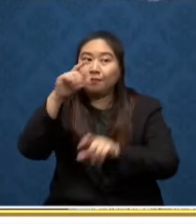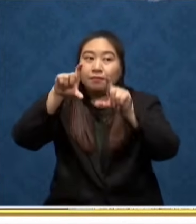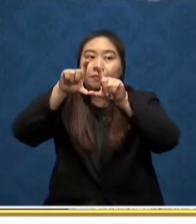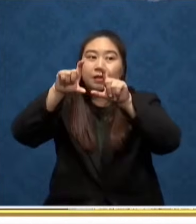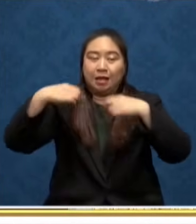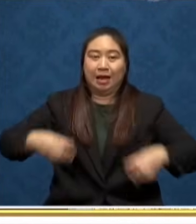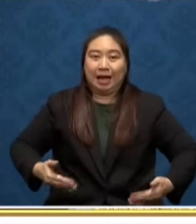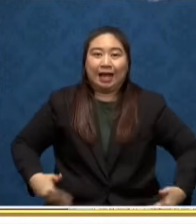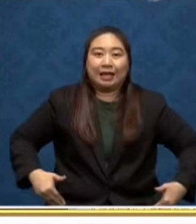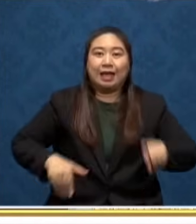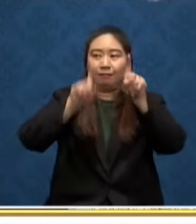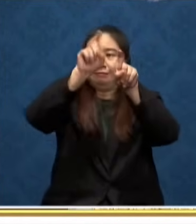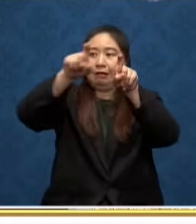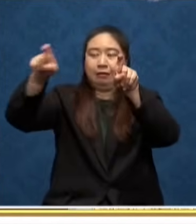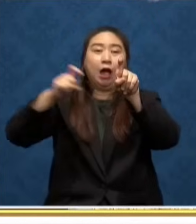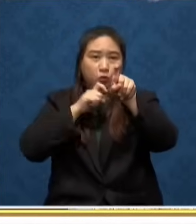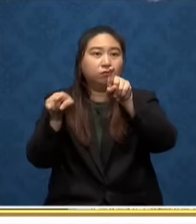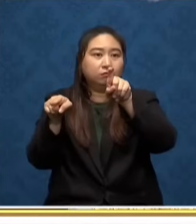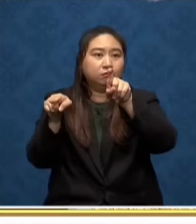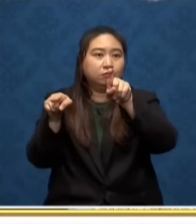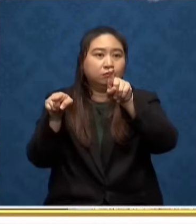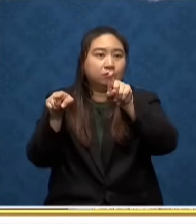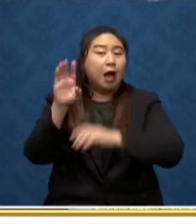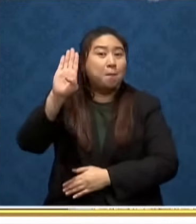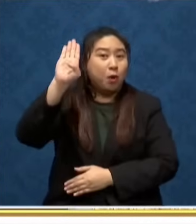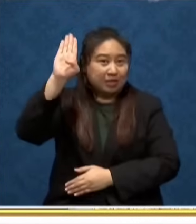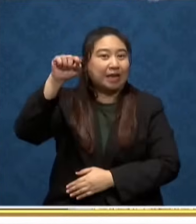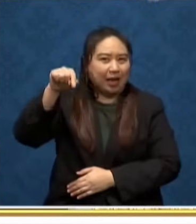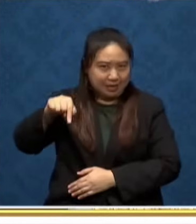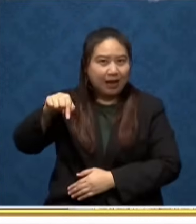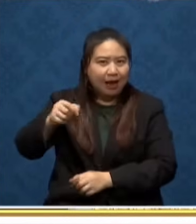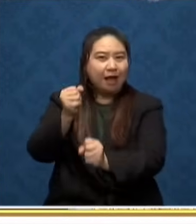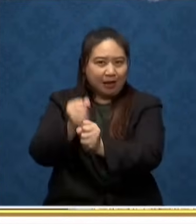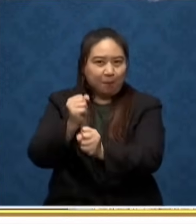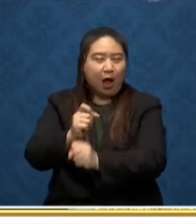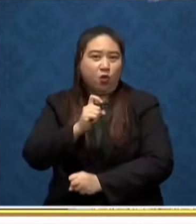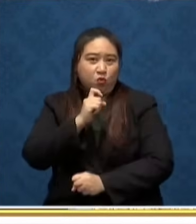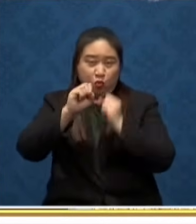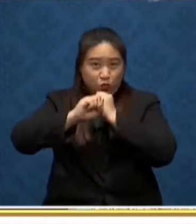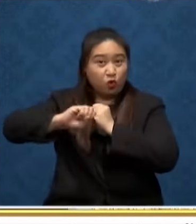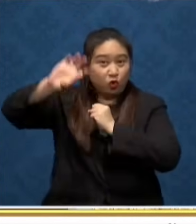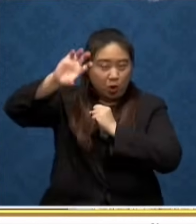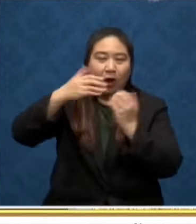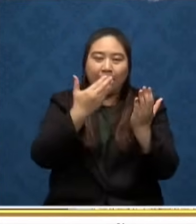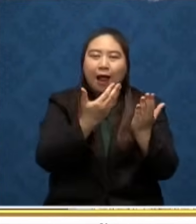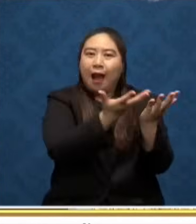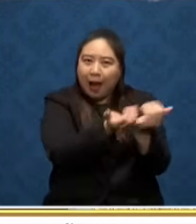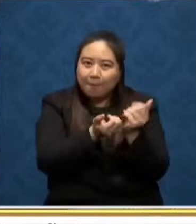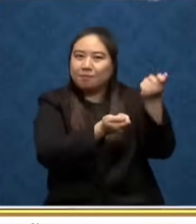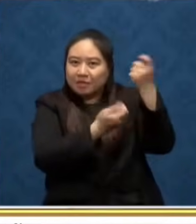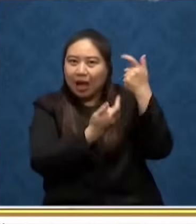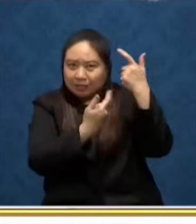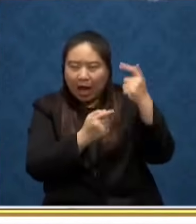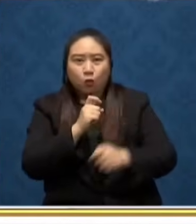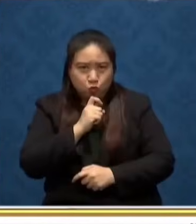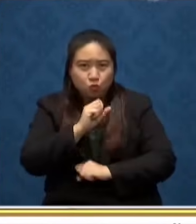เกงอยู่บริษัทนี้ค่ะยังคงดำเนินการอยู่และรับงานกสทช.ปี66นี้ด้วย